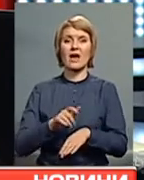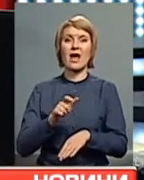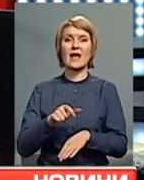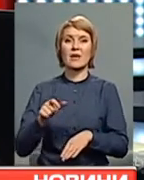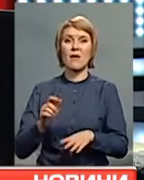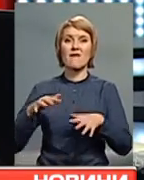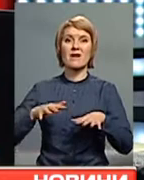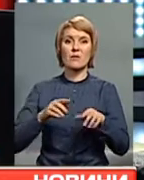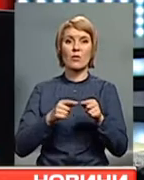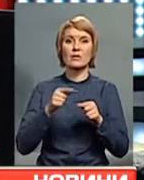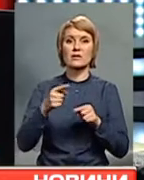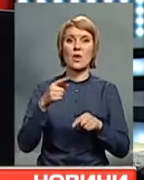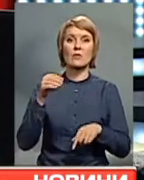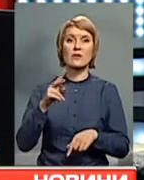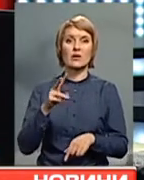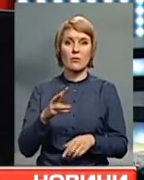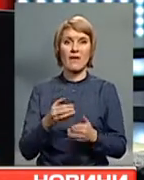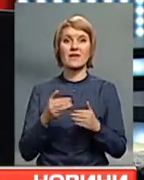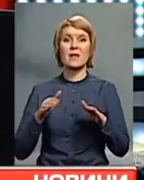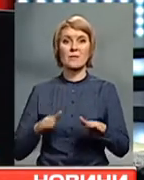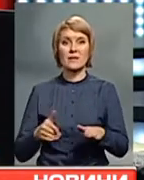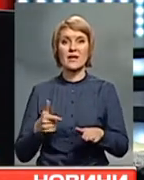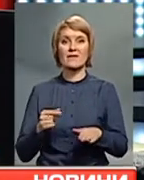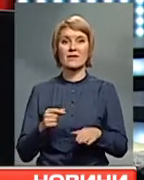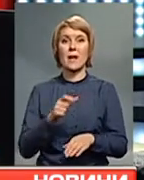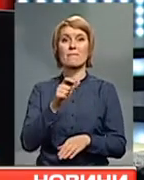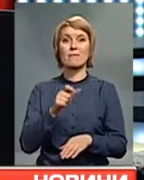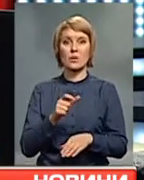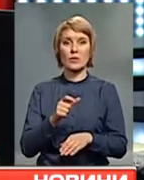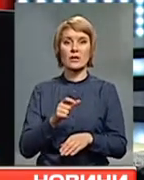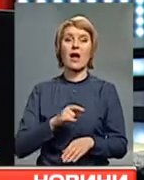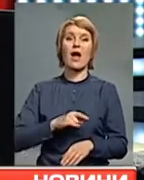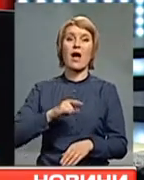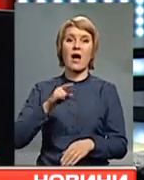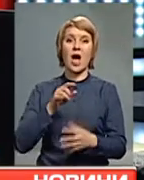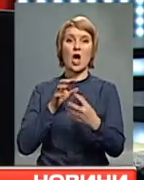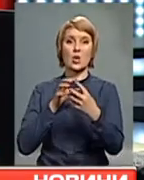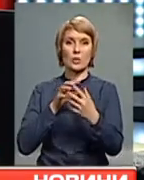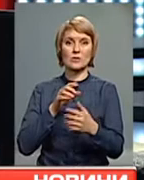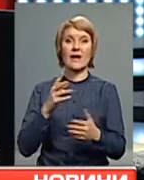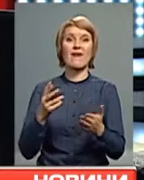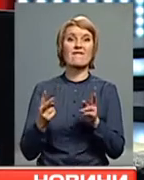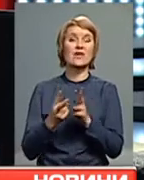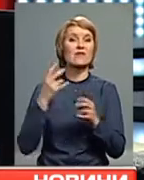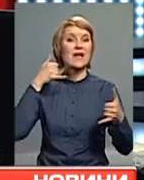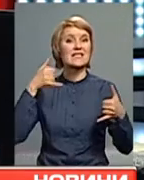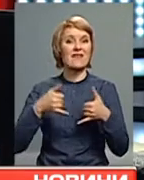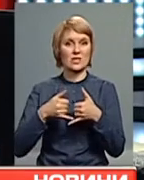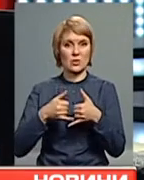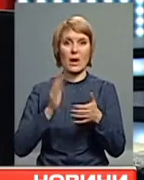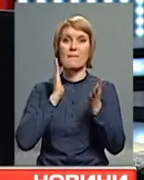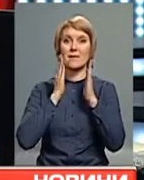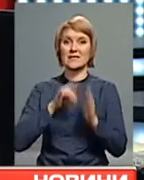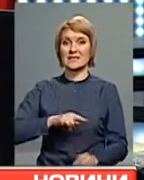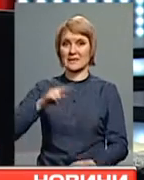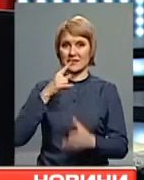морі за 1000 кілометрів від місця, звідки пілот аеробуса востаннє вийшов на зв'язок з диспетчерами. Малайзійський лайнер зник з